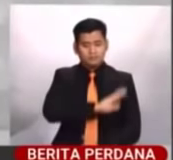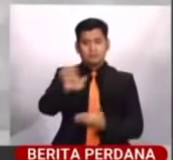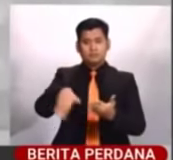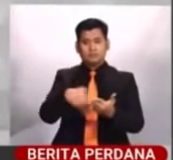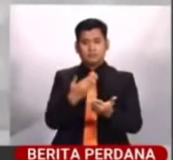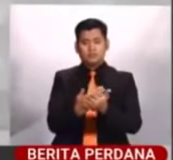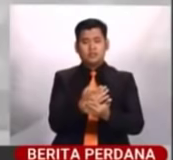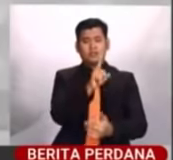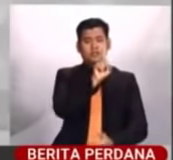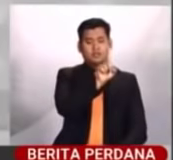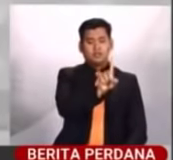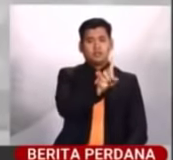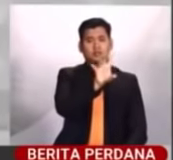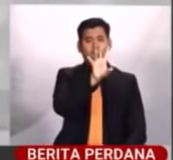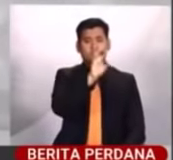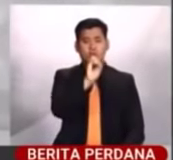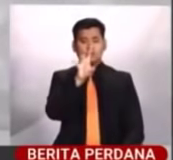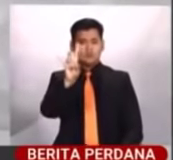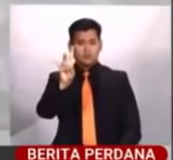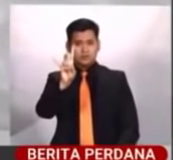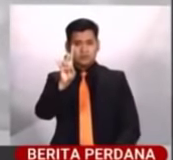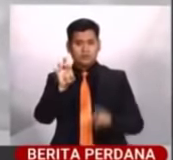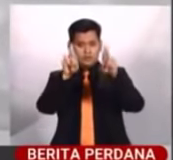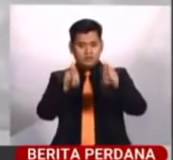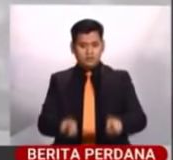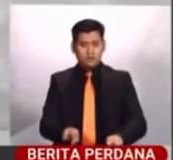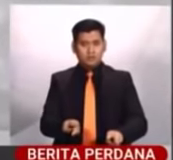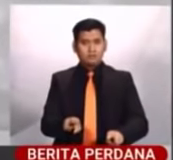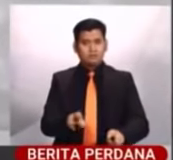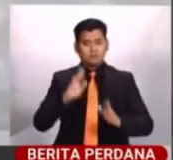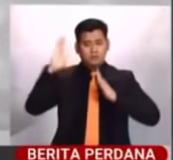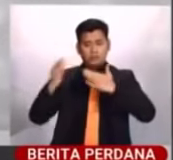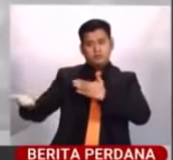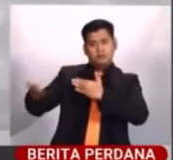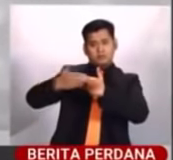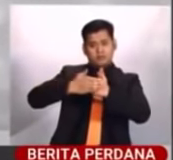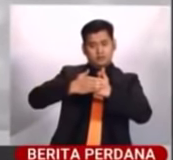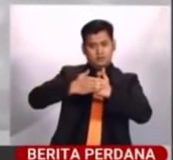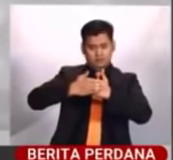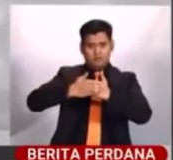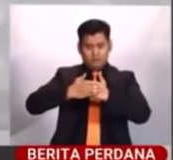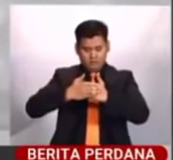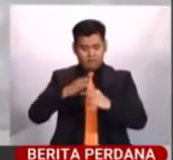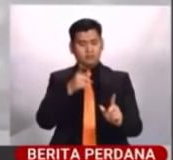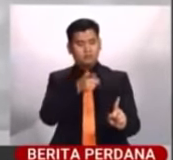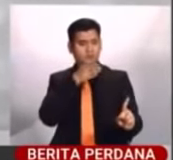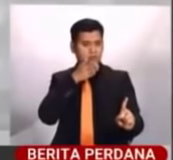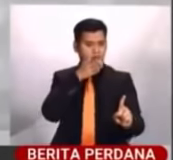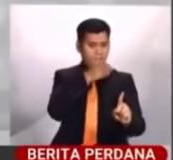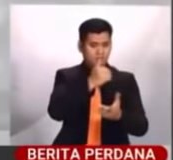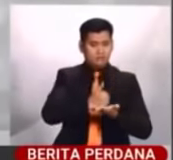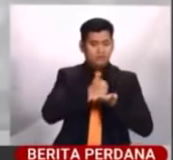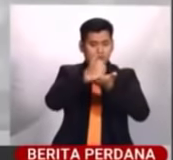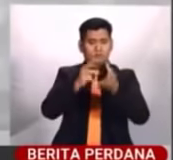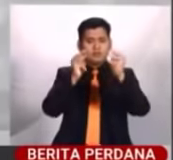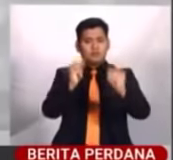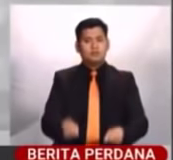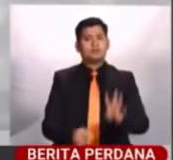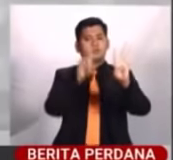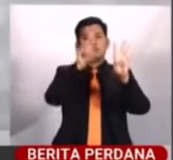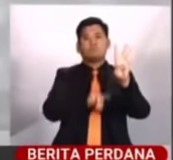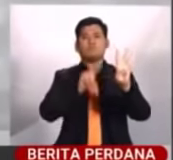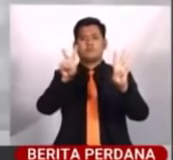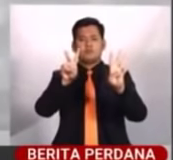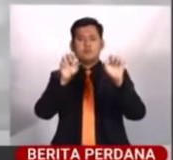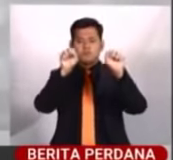Kesemua 107 rakyat Malaysia yang dibawa balik ke Malaysia dari Wuhan, China melalui misi bantuan kemanusiaan pada 4 Februari